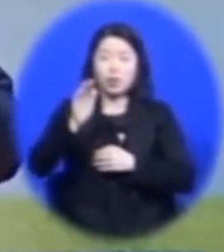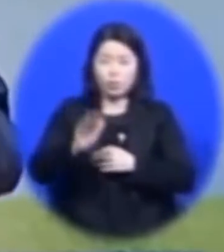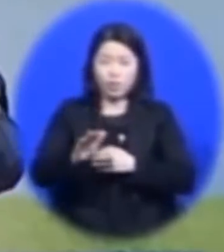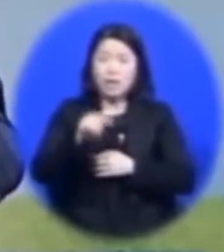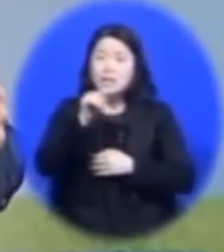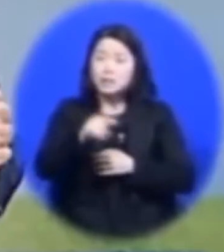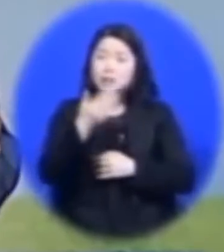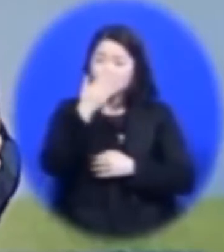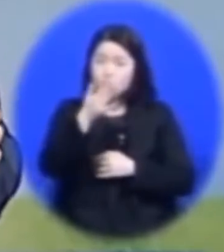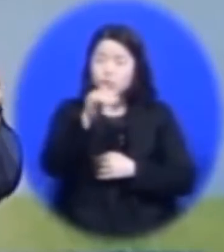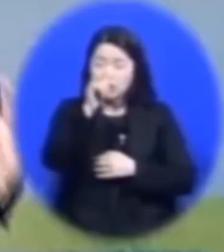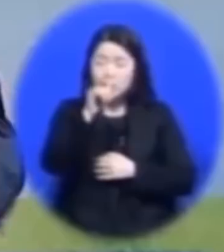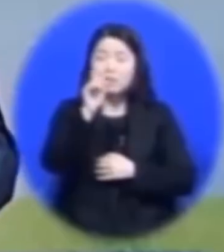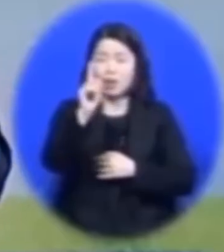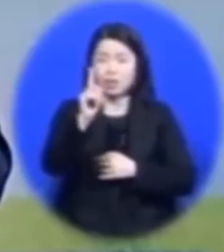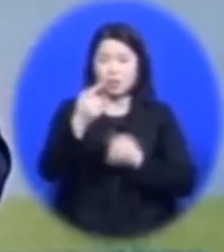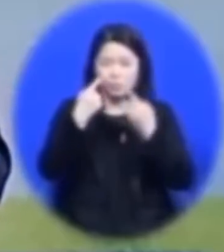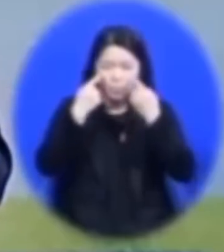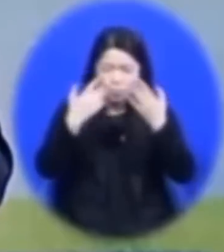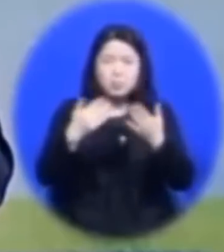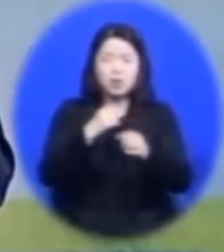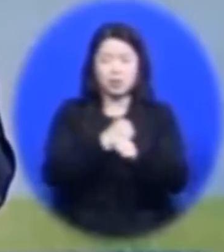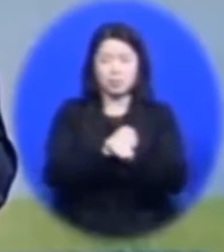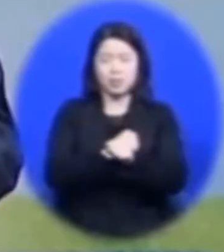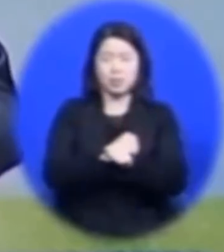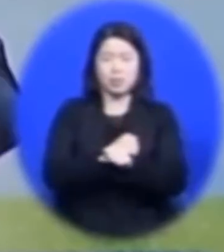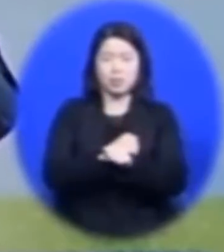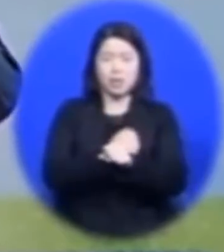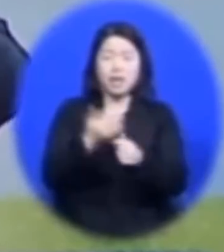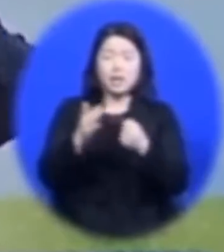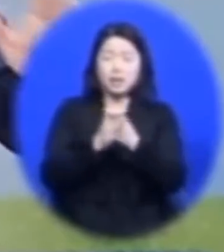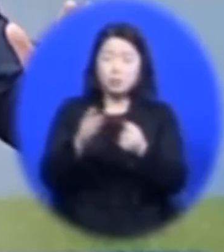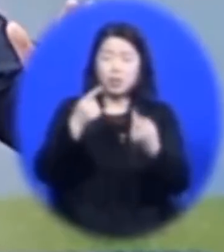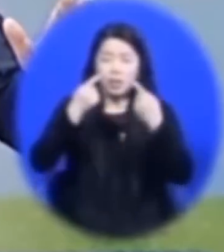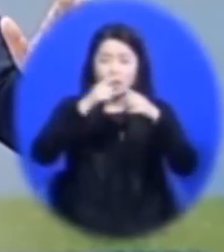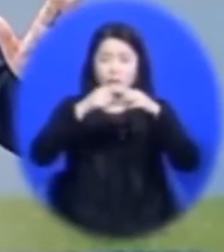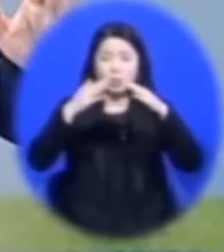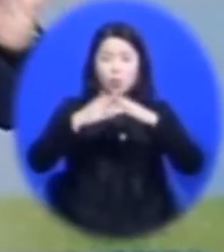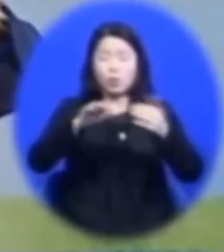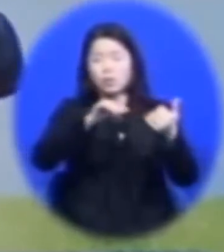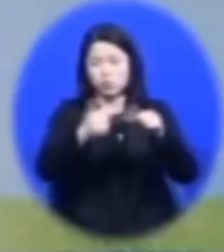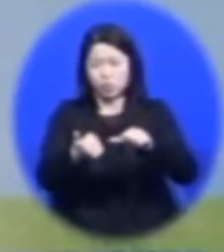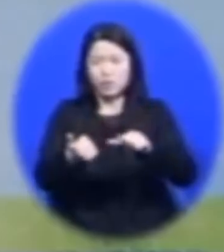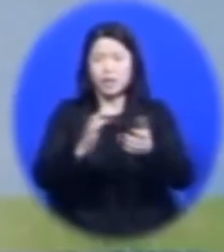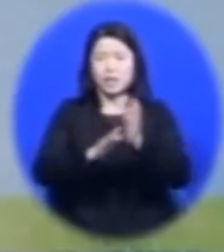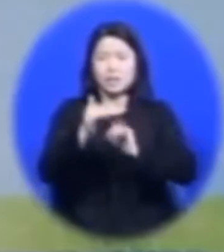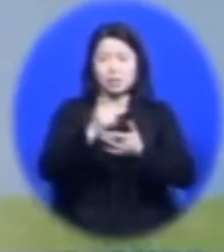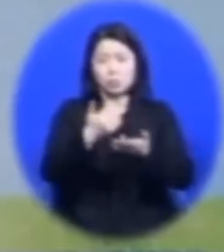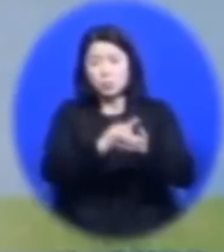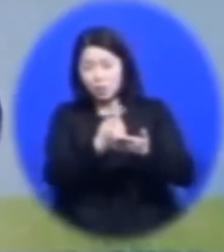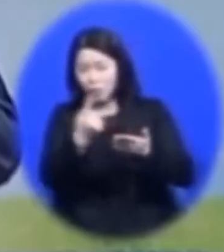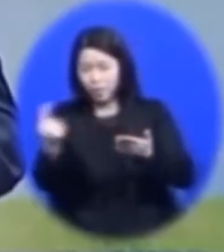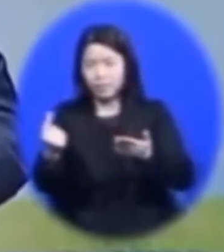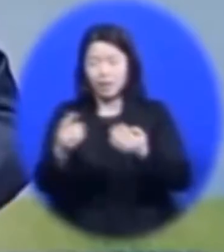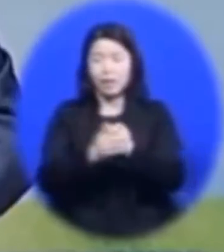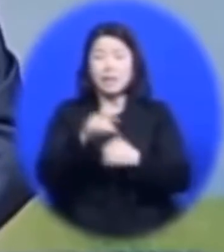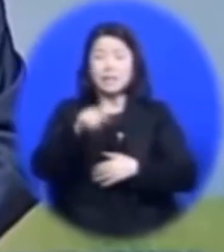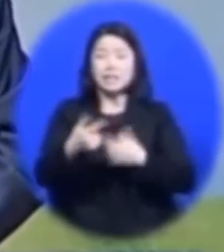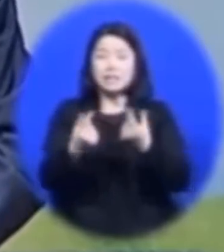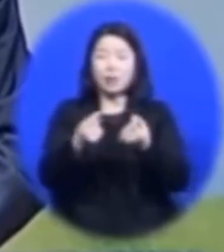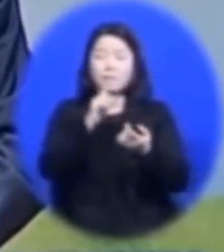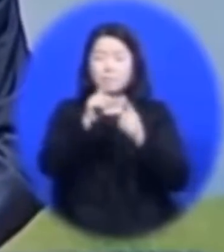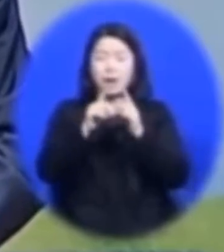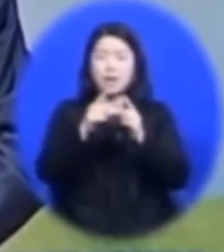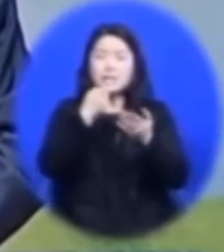그럴 수 있다는 거 하나는 분명합니다 그래서 교회가 죽었다 예수님이 떠났다 이런 말 쉽게